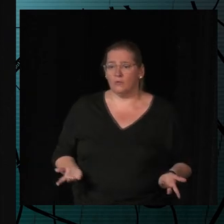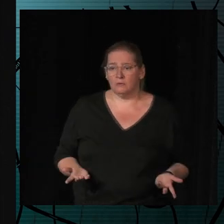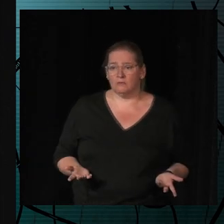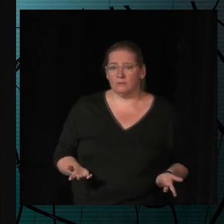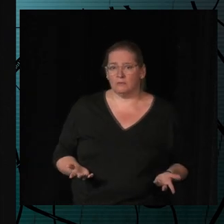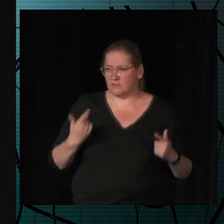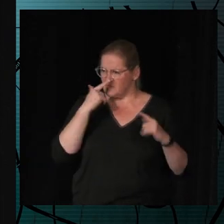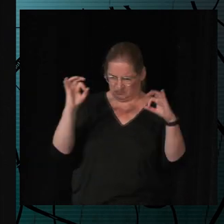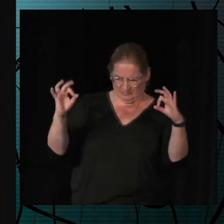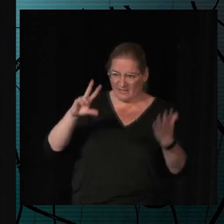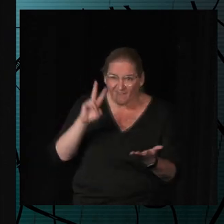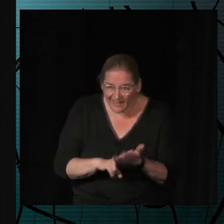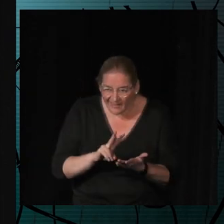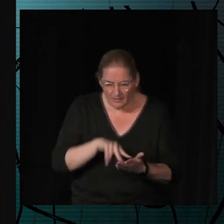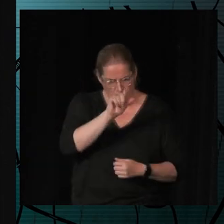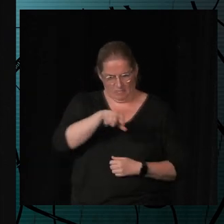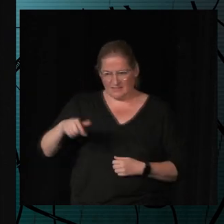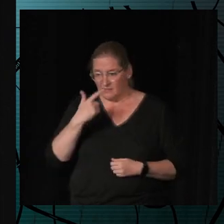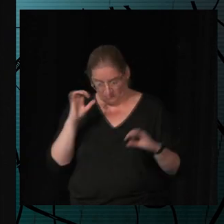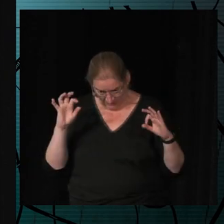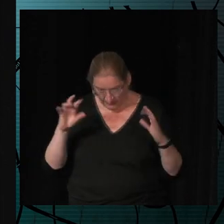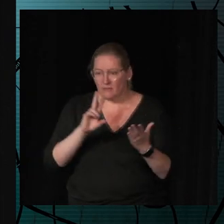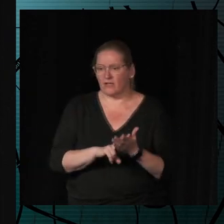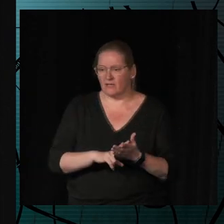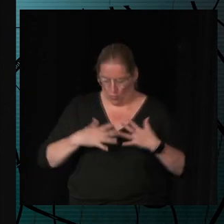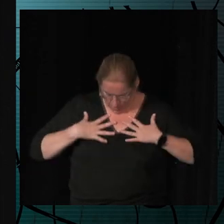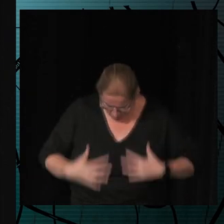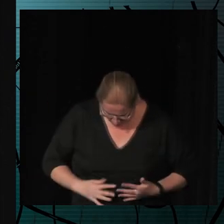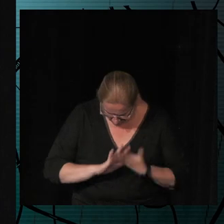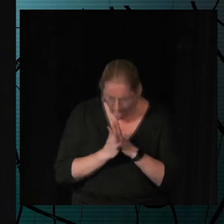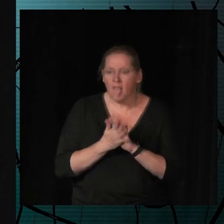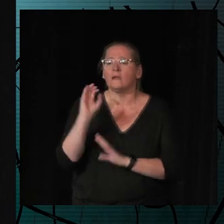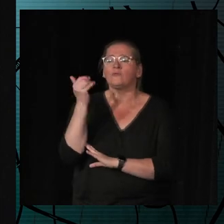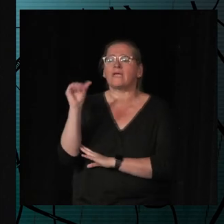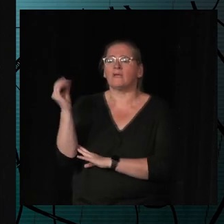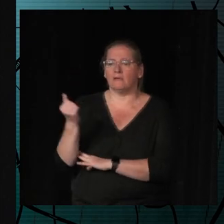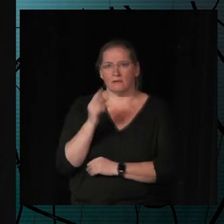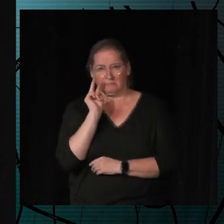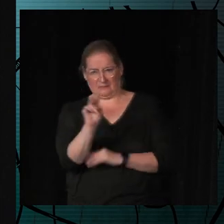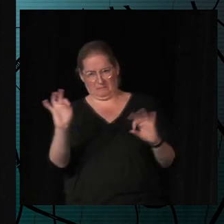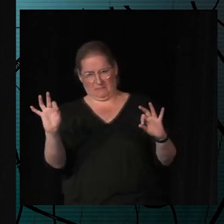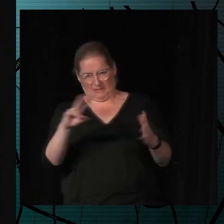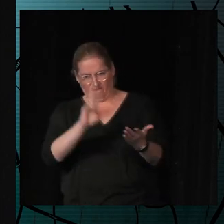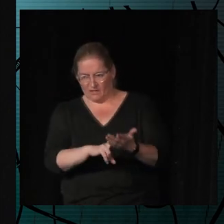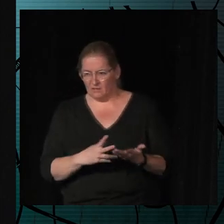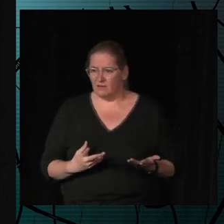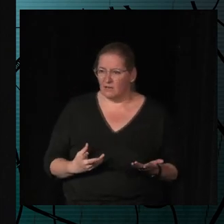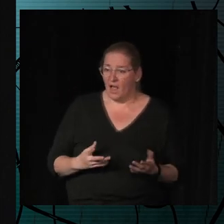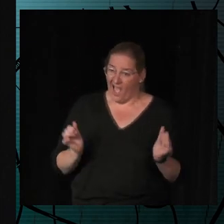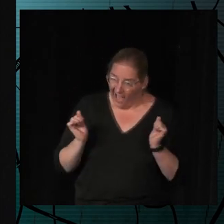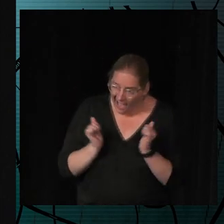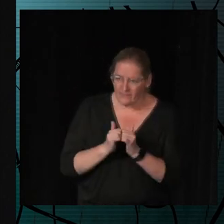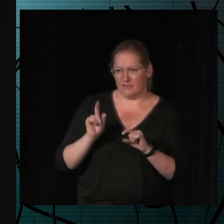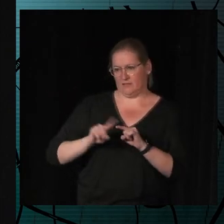photoréalistes des acteurs photoréaliste parce qu'ils sont numérisés ils sont absolument réalistes sur le plan visuel et en même temps